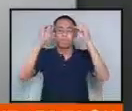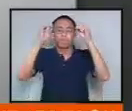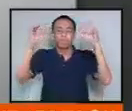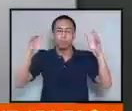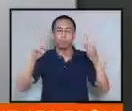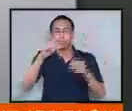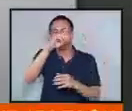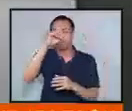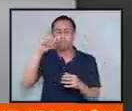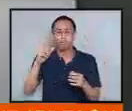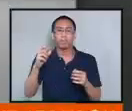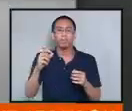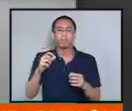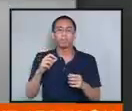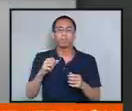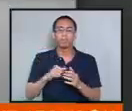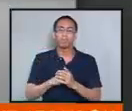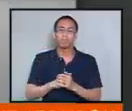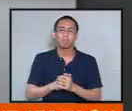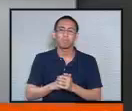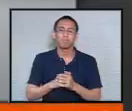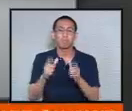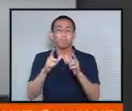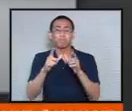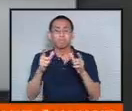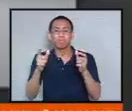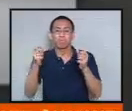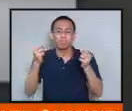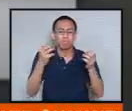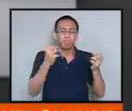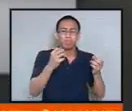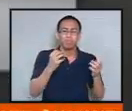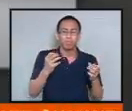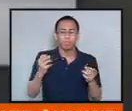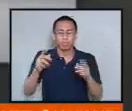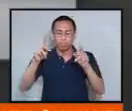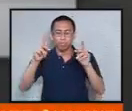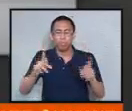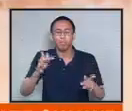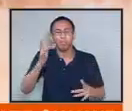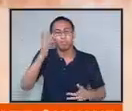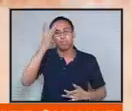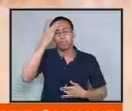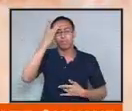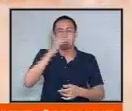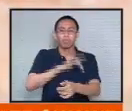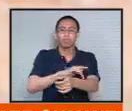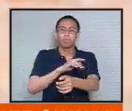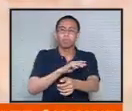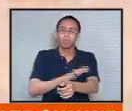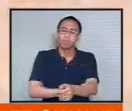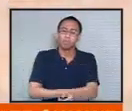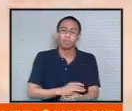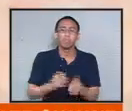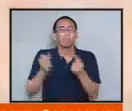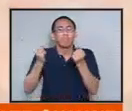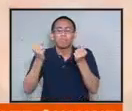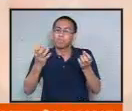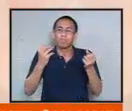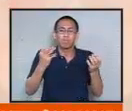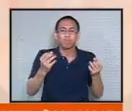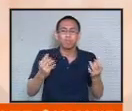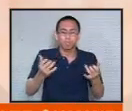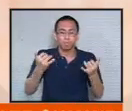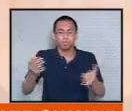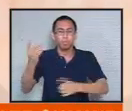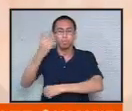nasa epidemic status na raw ang dami ng mga pasyenteng tinamaan ng dengue. Higit 1,900 na ang napaulat na pasyente ngayong araw